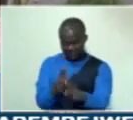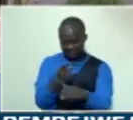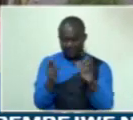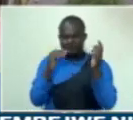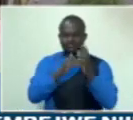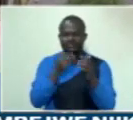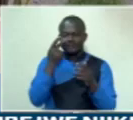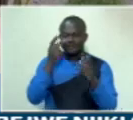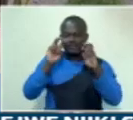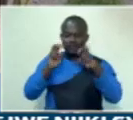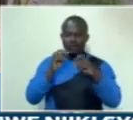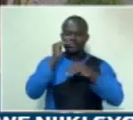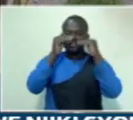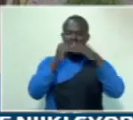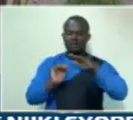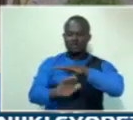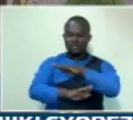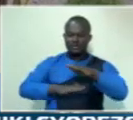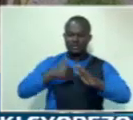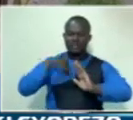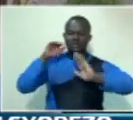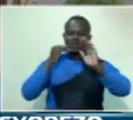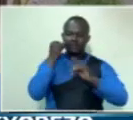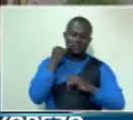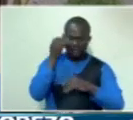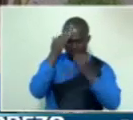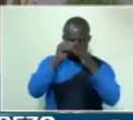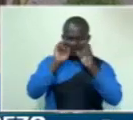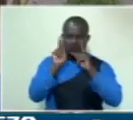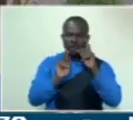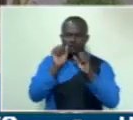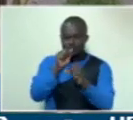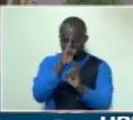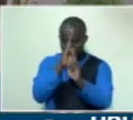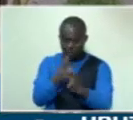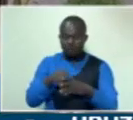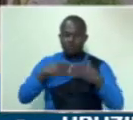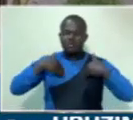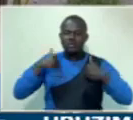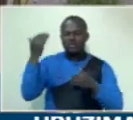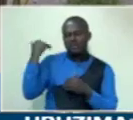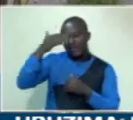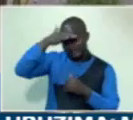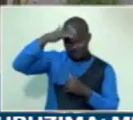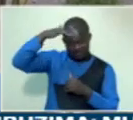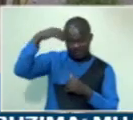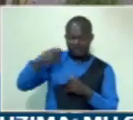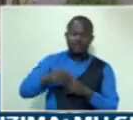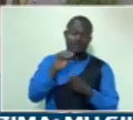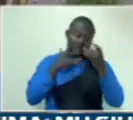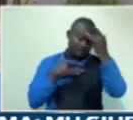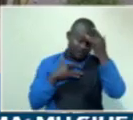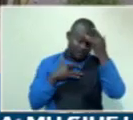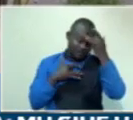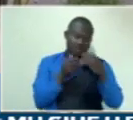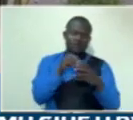ariko mwabonye ko inzego z'ibanze zagize uruhare rukomeye cyane mu kugira ngo abantu babashe kubaho mu buzima bwari bugoye bw'iki cyorezo